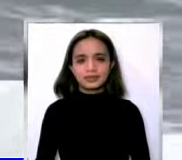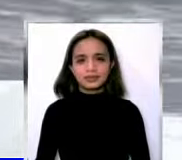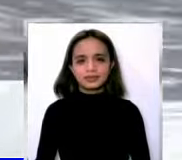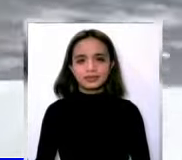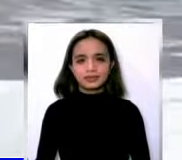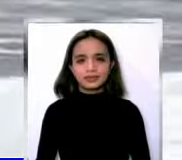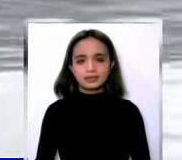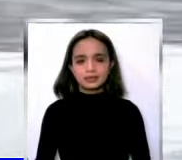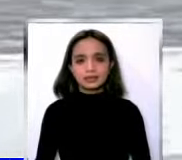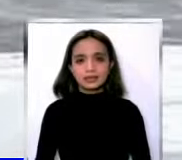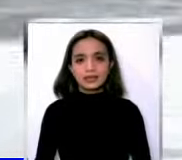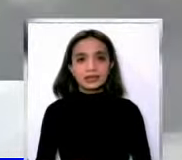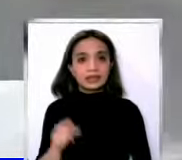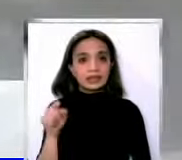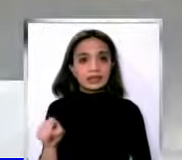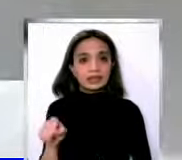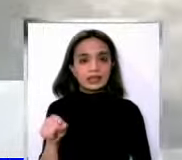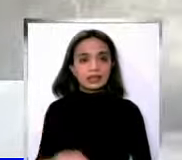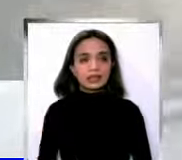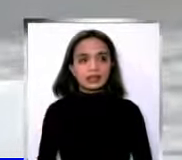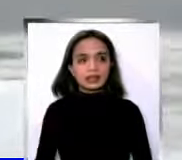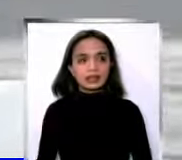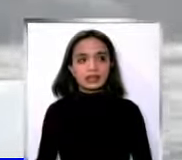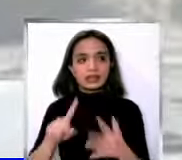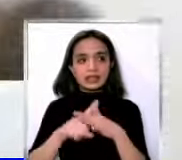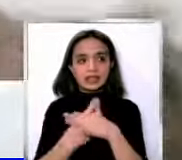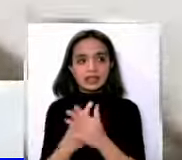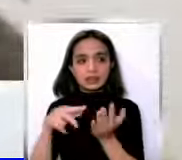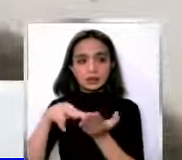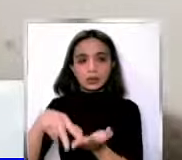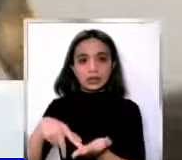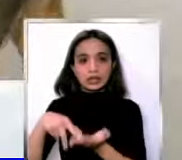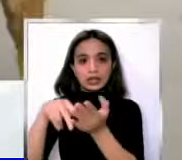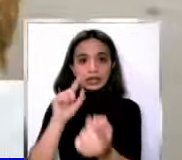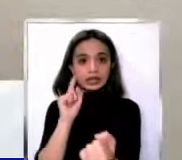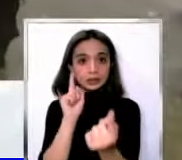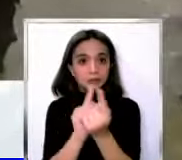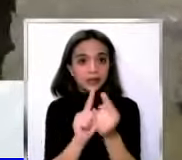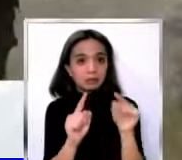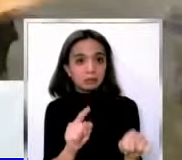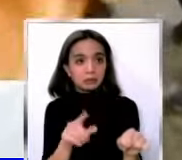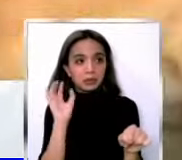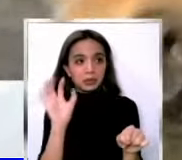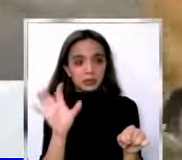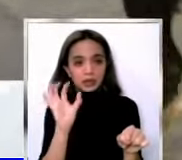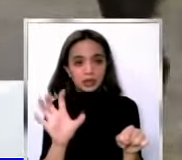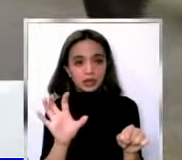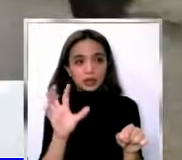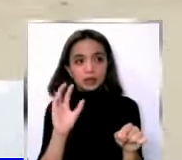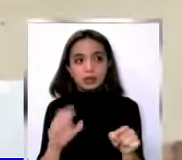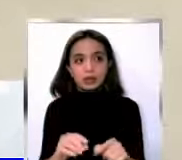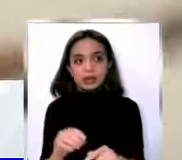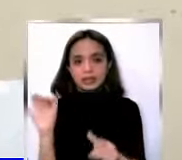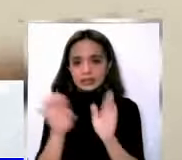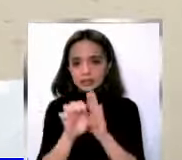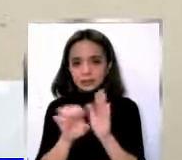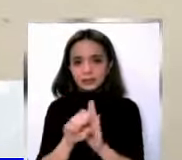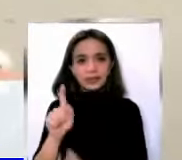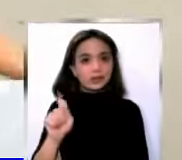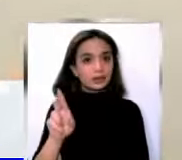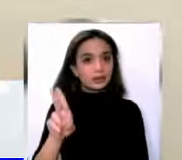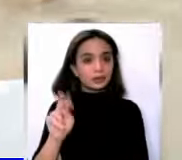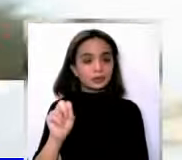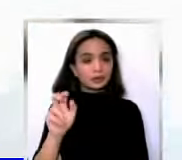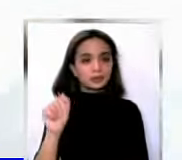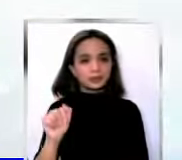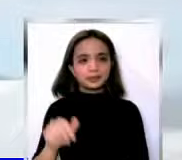Dito sa birthplace of Philippine surfing sa Baler, Aurora, namin nakilala ang mga surfing dog gaya ni Tuna.